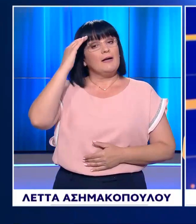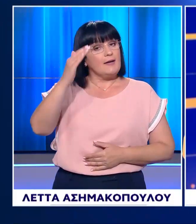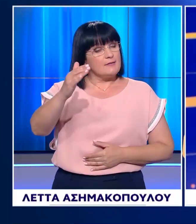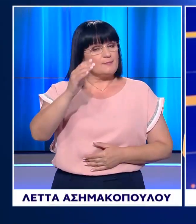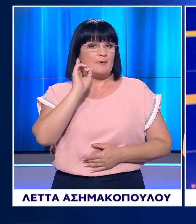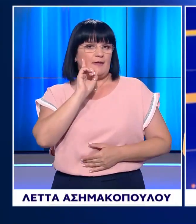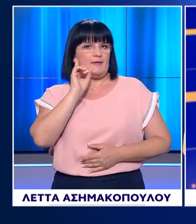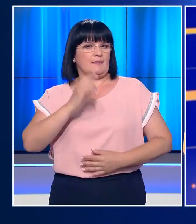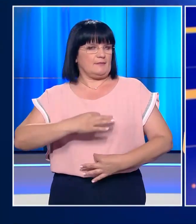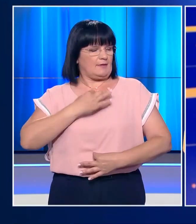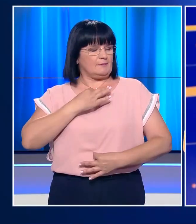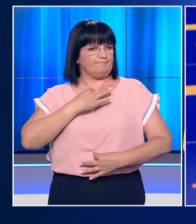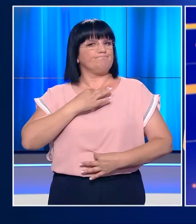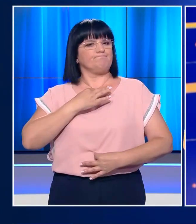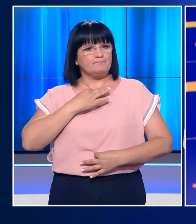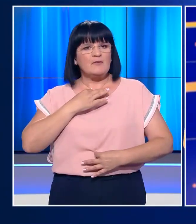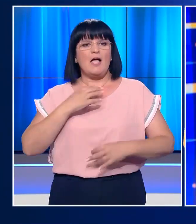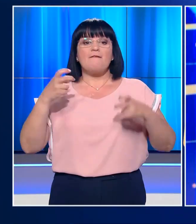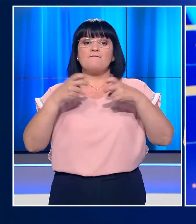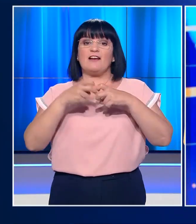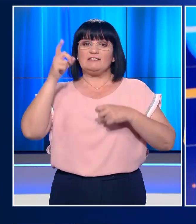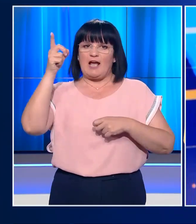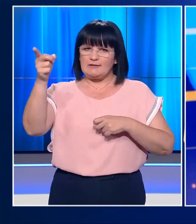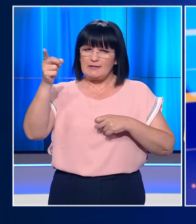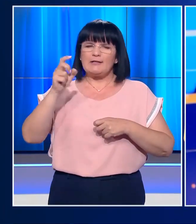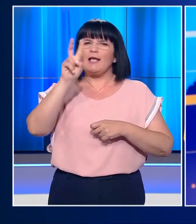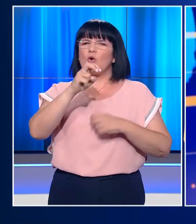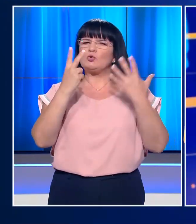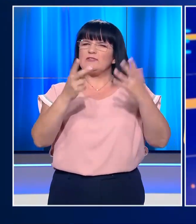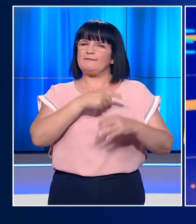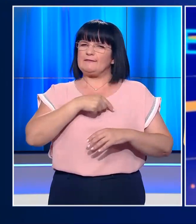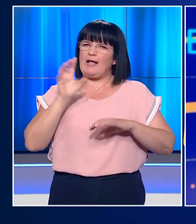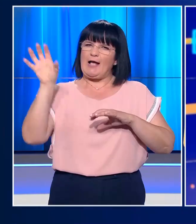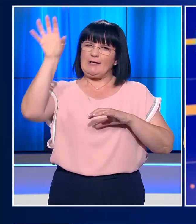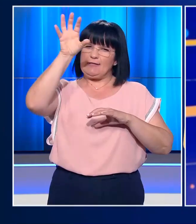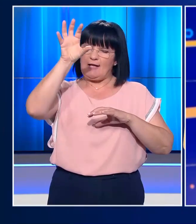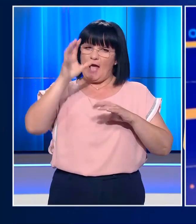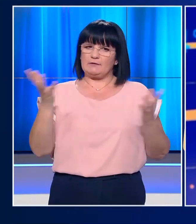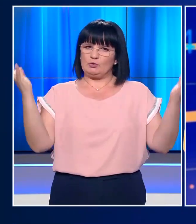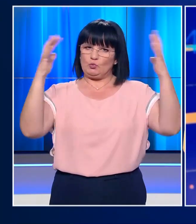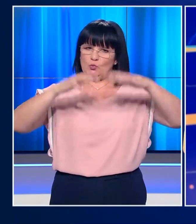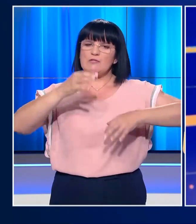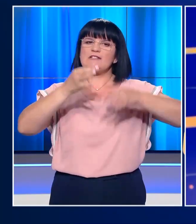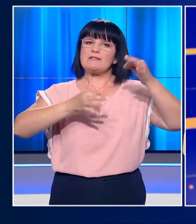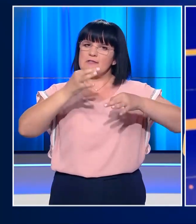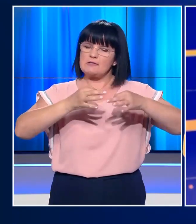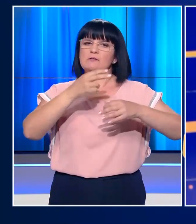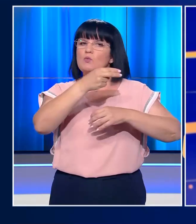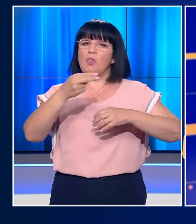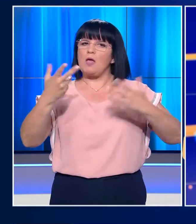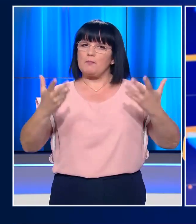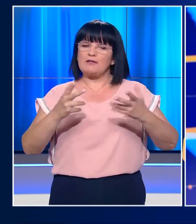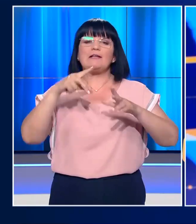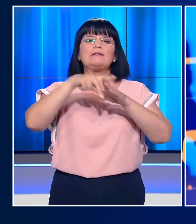Κυρίες και κύριοι, καλησπέρα σας. Με αναθεωρημένο σχέδιο για το Ταμείο Ανάκαμψης προσήλθε ο πρόεδρος του Ευρωπαϊκού Συμβουλίου, Σαρλ Μισελ,